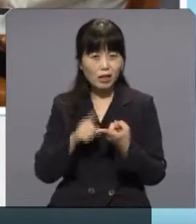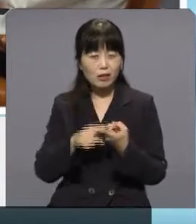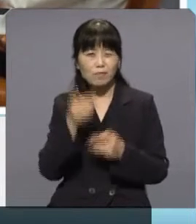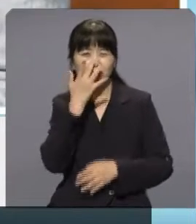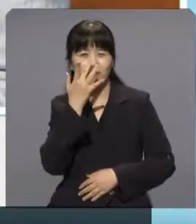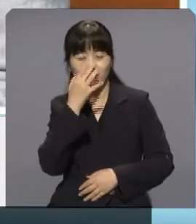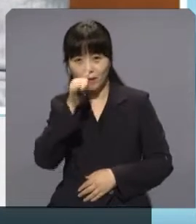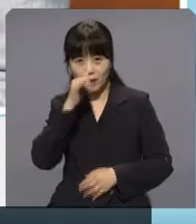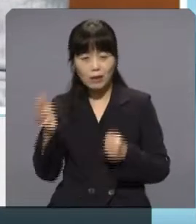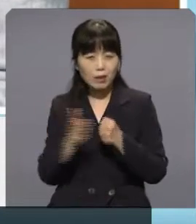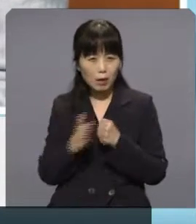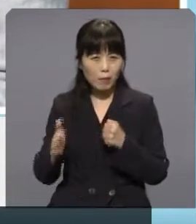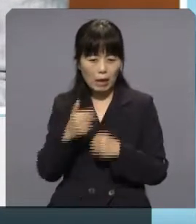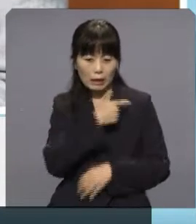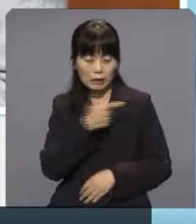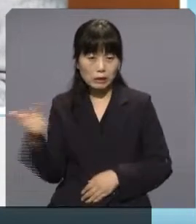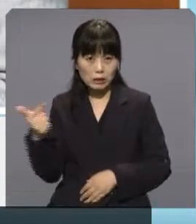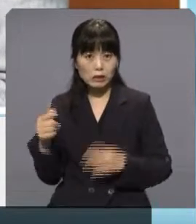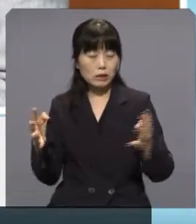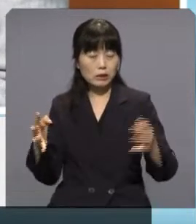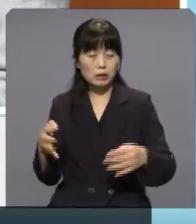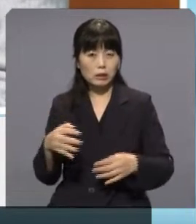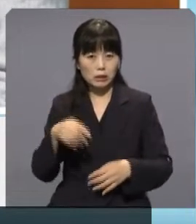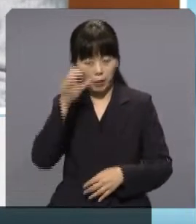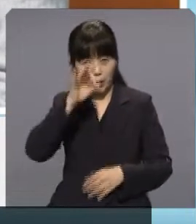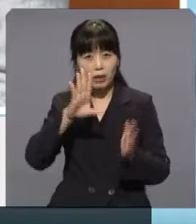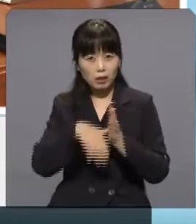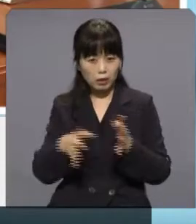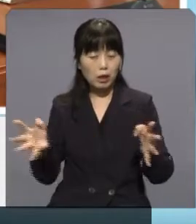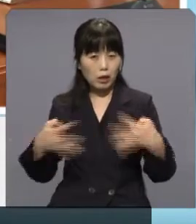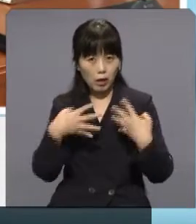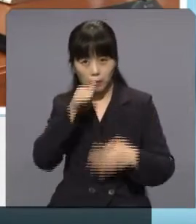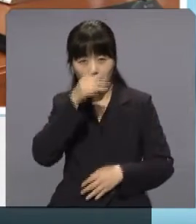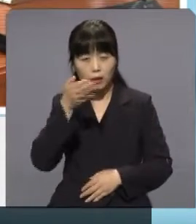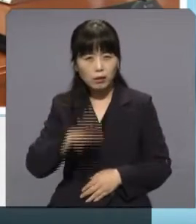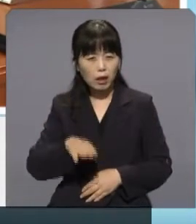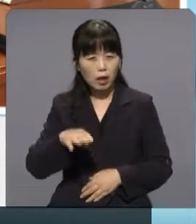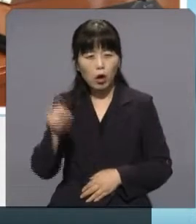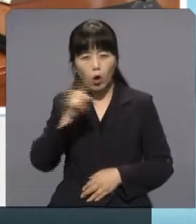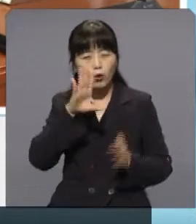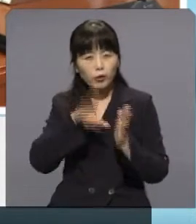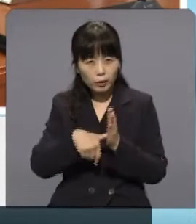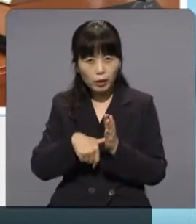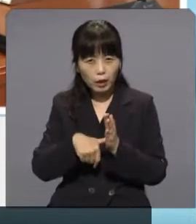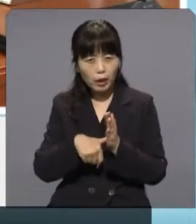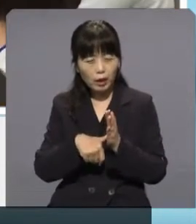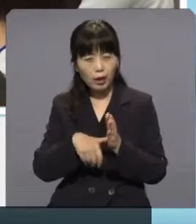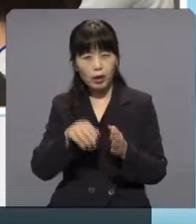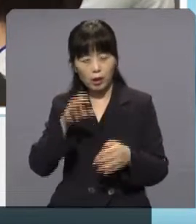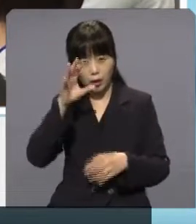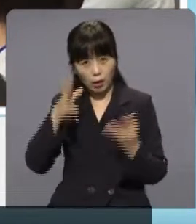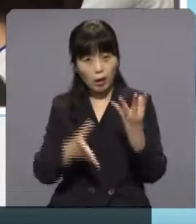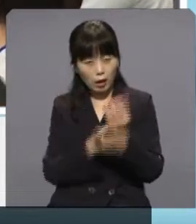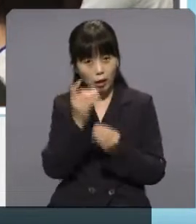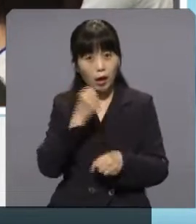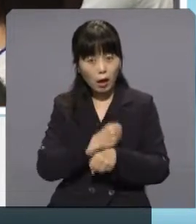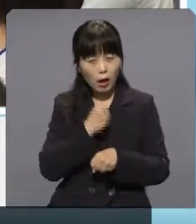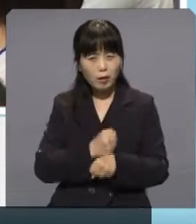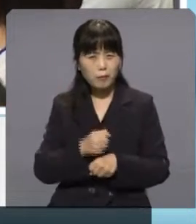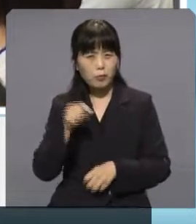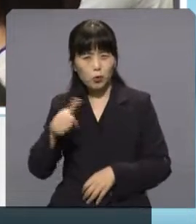단일화의 큰 틀에 합의는 했는데 그럼에도 불구하고 그럼 시점은 언제로 볼 거냐 하는 문제. 이런 문제에서는 약간 좀 미온적이거든요. 예. 그러니까